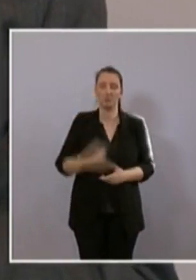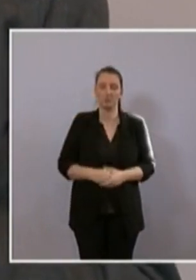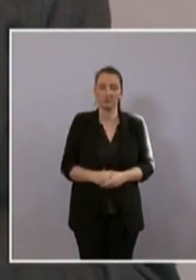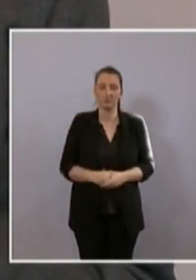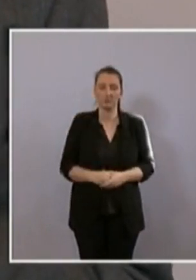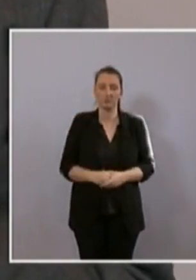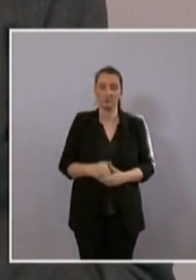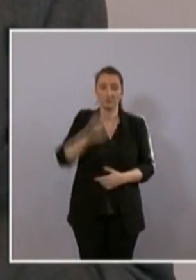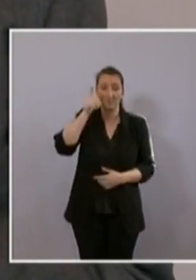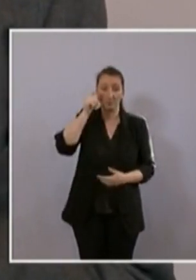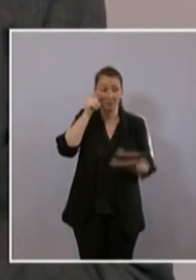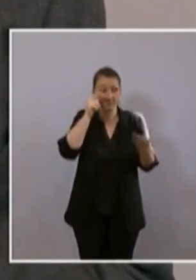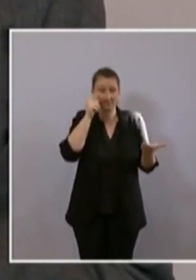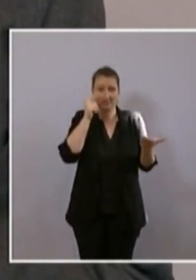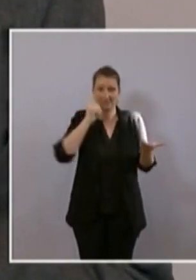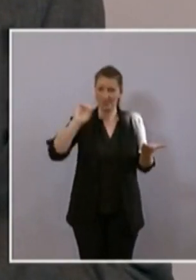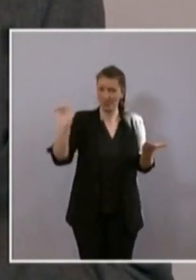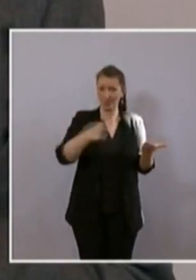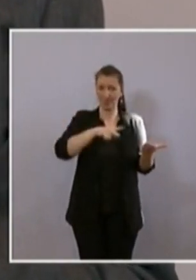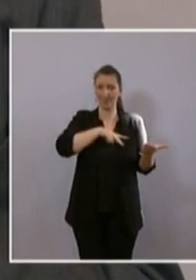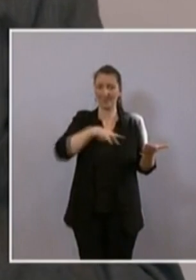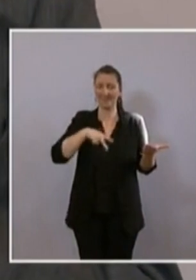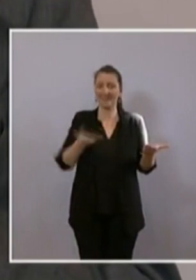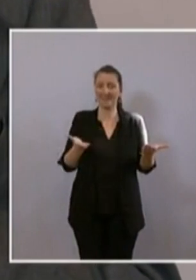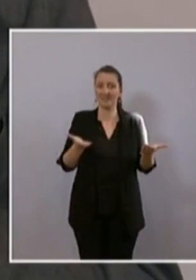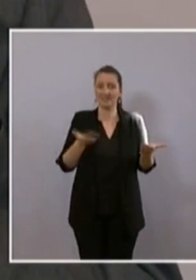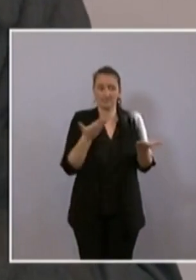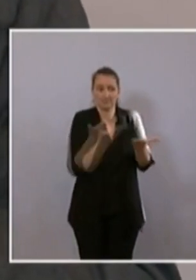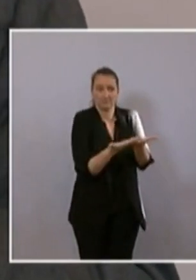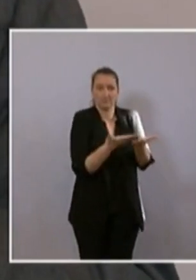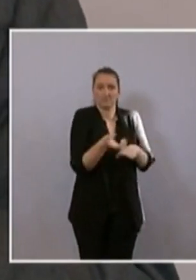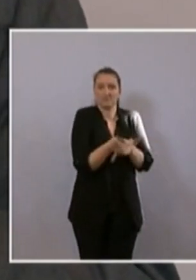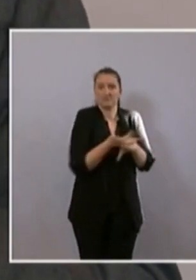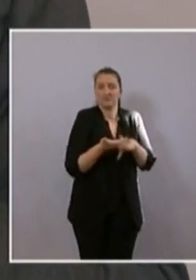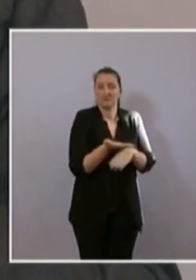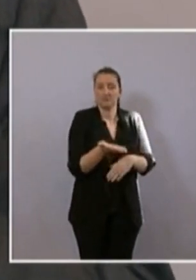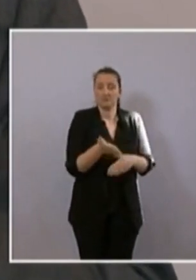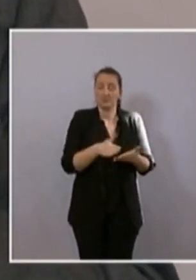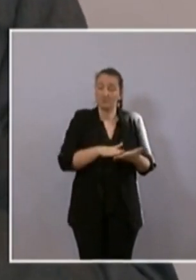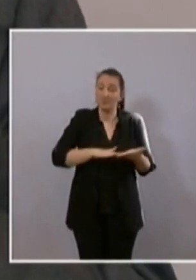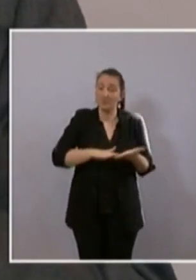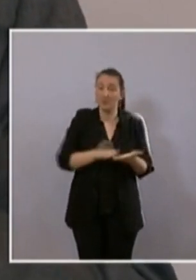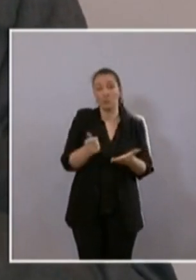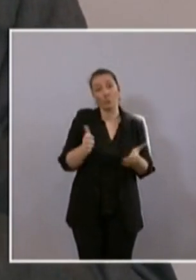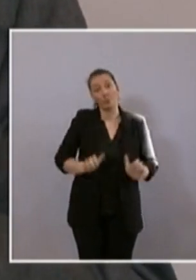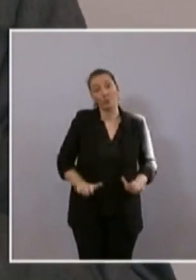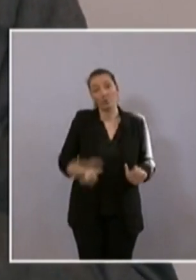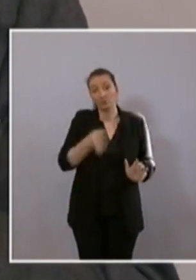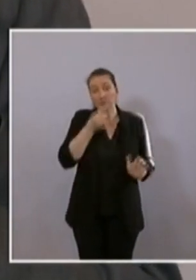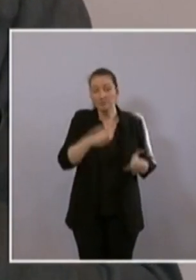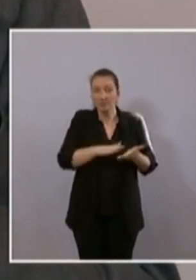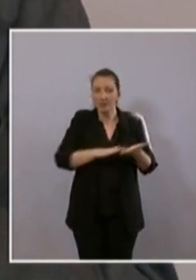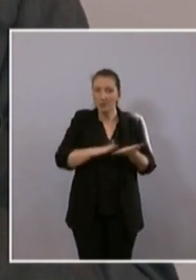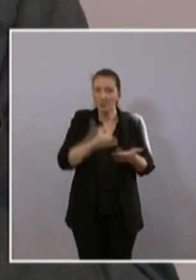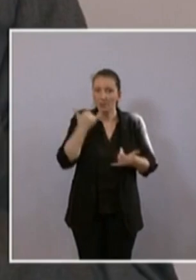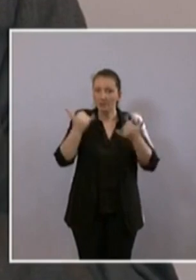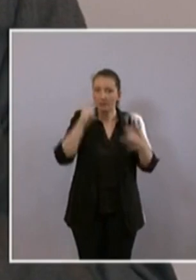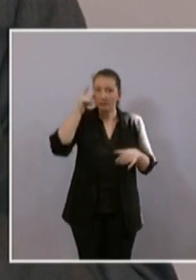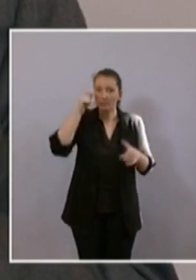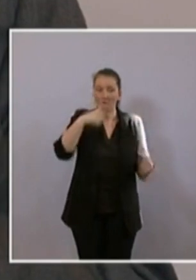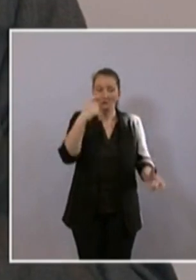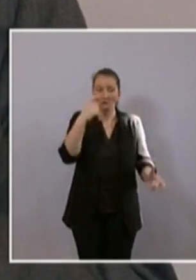La République, c'est notre bien commun. Et pardon pour cette familiarité, mais si l'on désingue les institutions de la République, alors